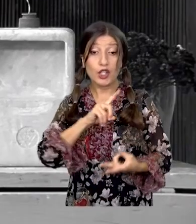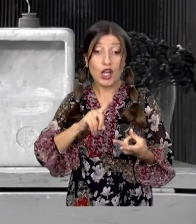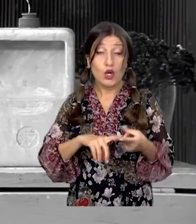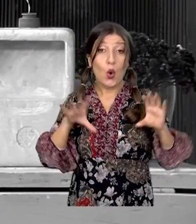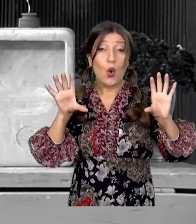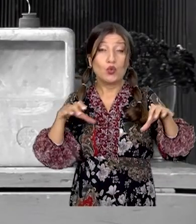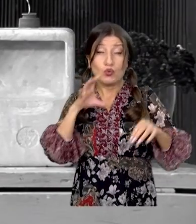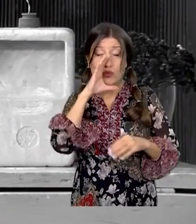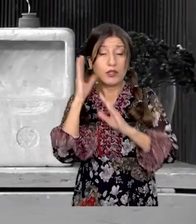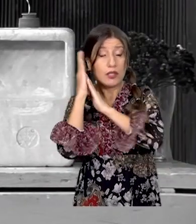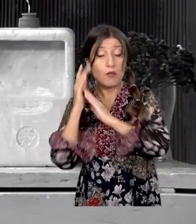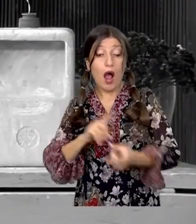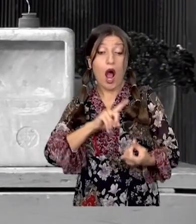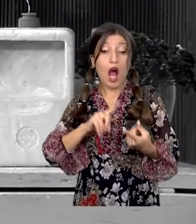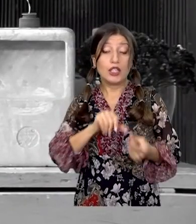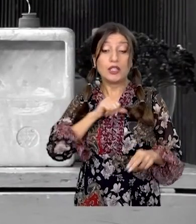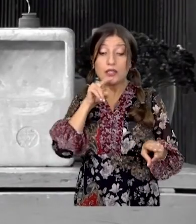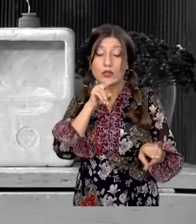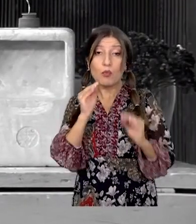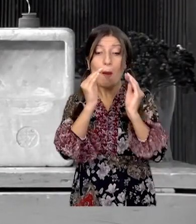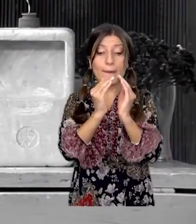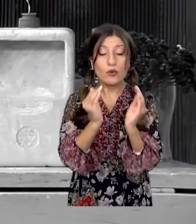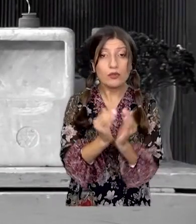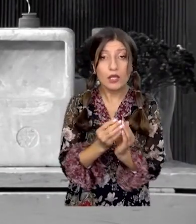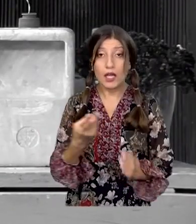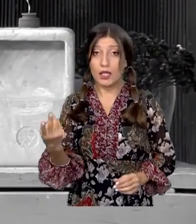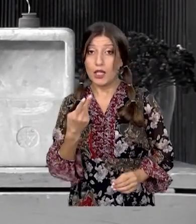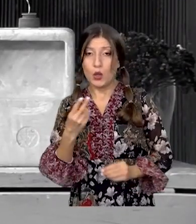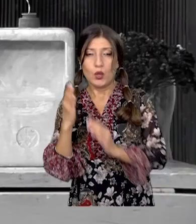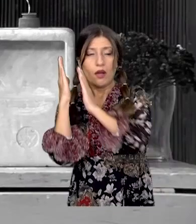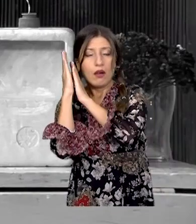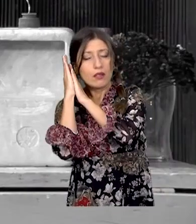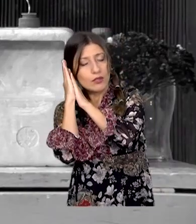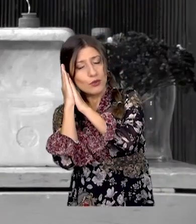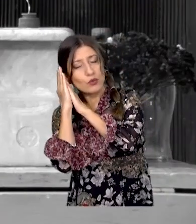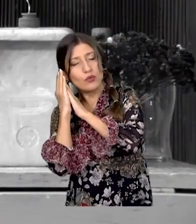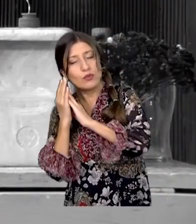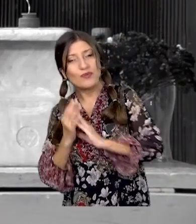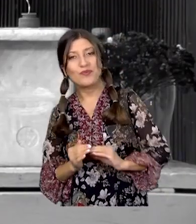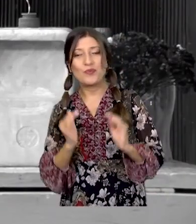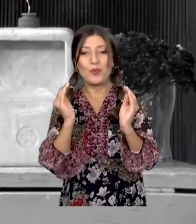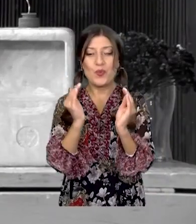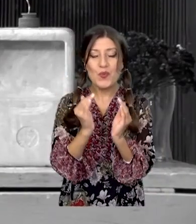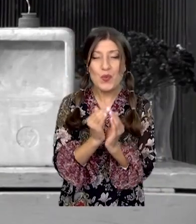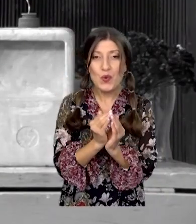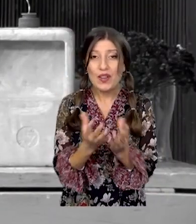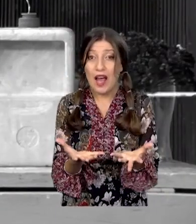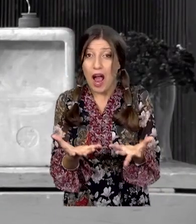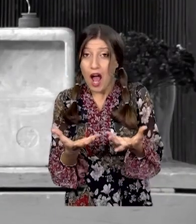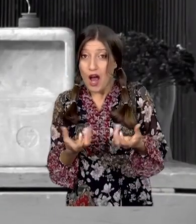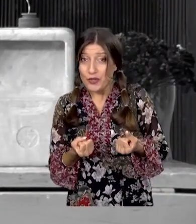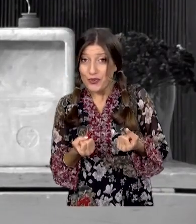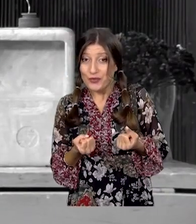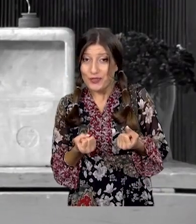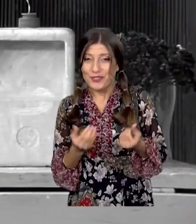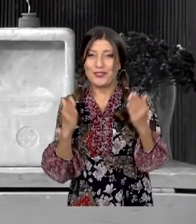է երկրորդ շունը, առաջինն է հսկում բունը, երբ երկուսի քունն է տանում, բունն